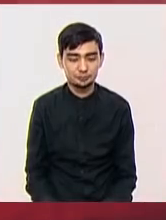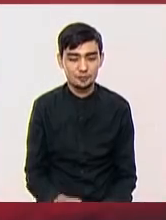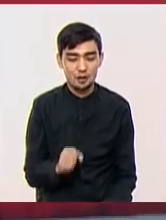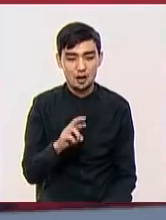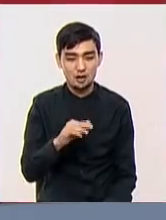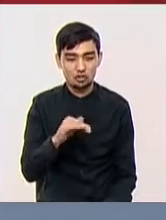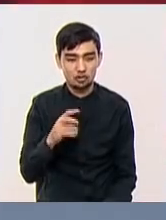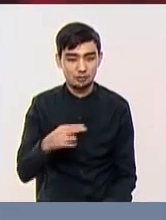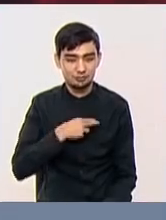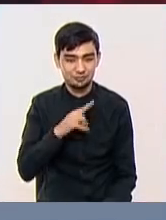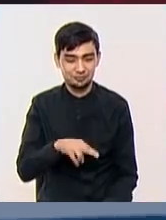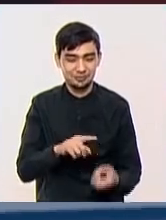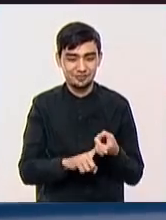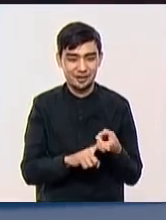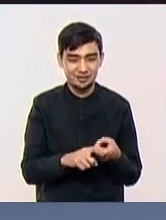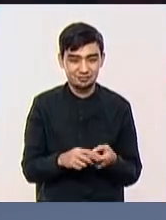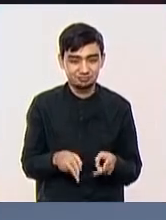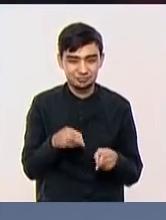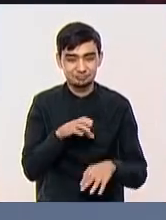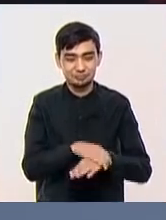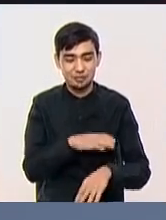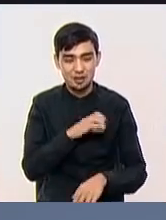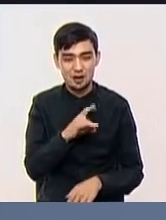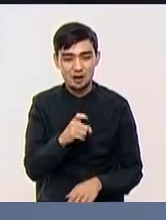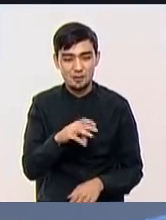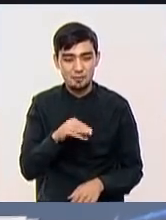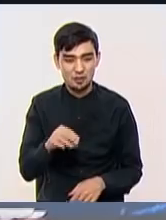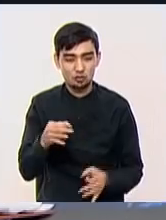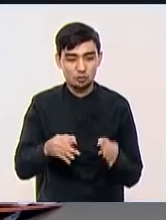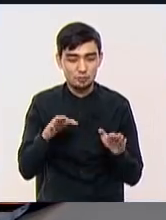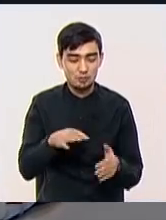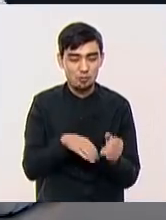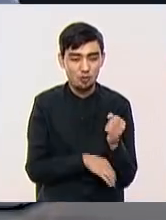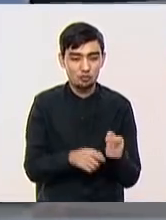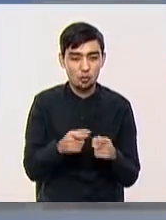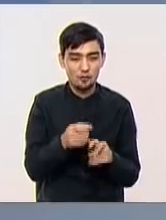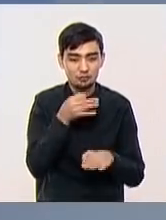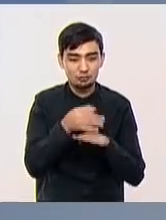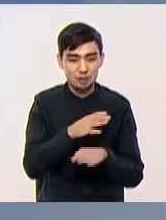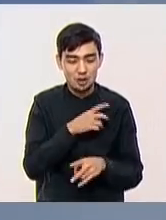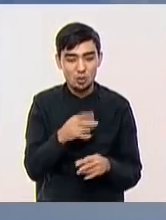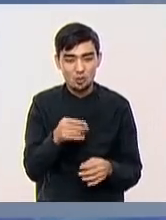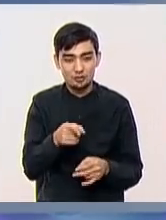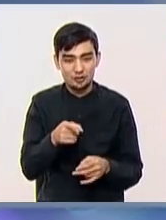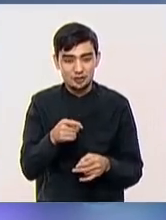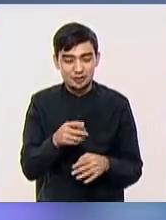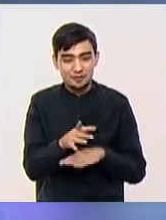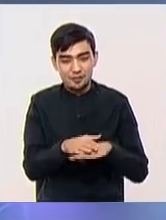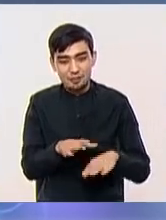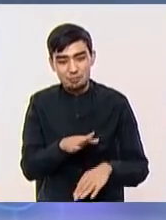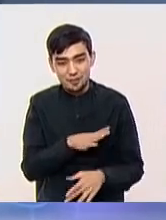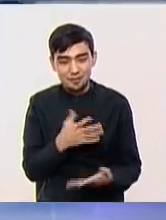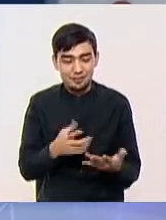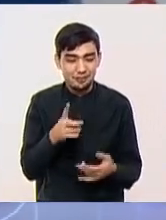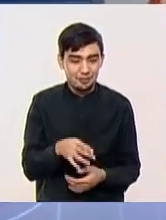Аяжан Еділеваның өліміне қатысты істе күдікті ретінде ұсталған Рахманберді Төребек сотта соңғы сөзін айтты. Бірақ оның жәбірленуші тараптан кешірім сұраған